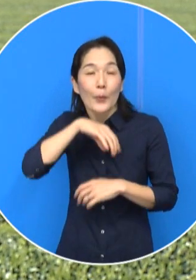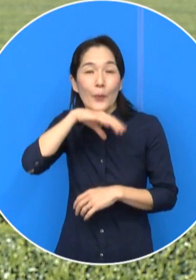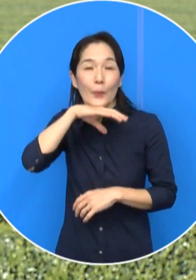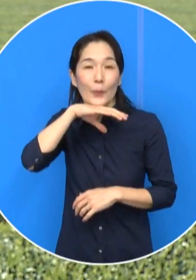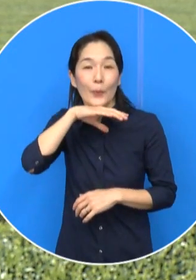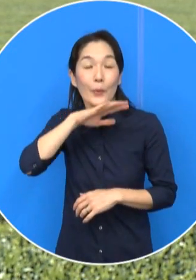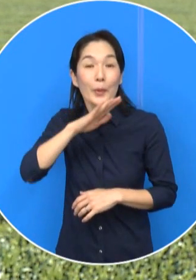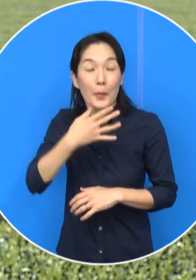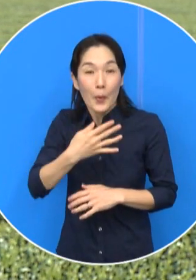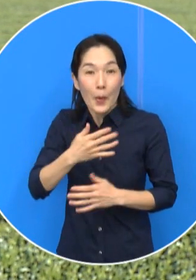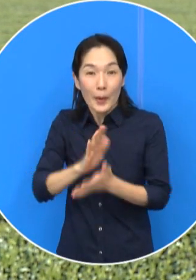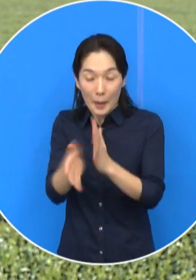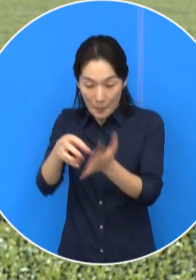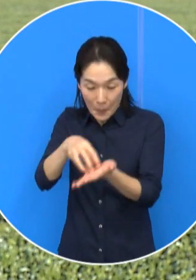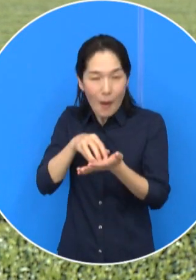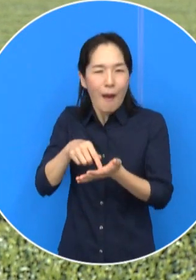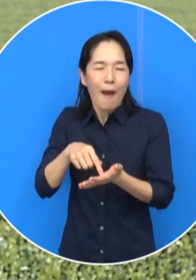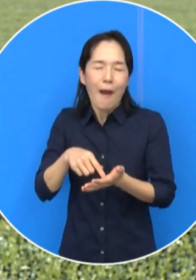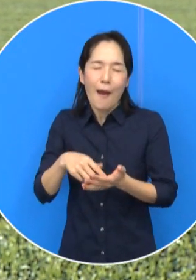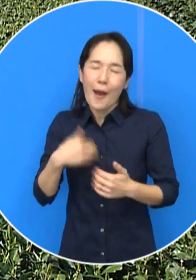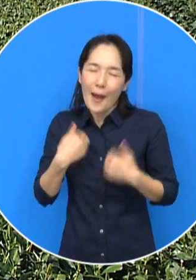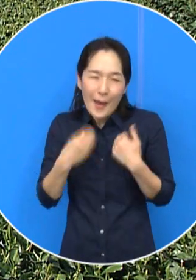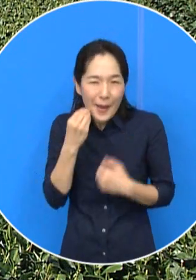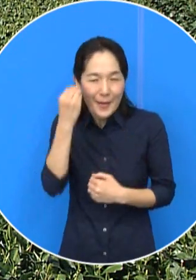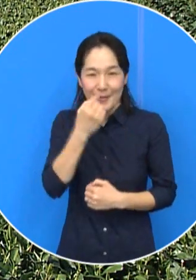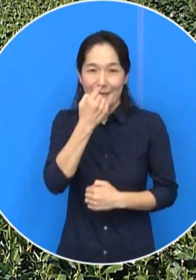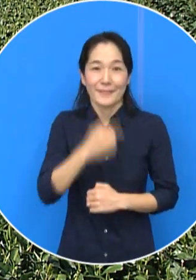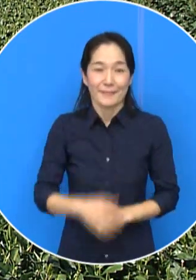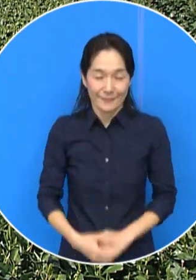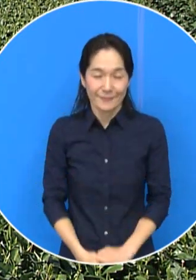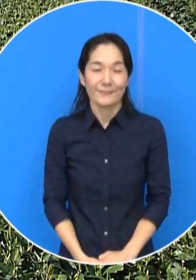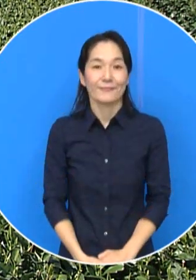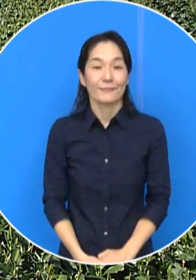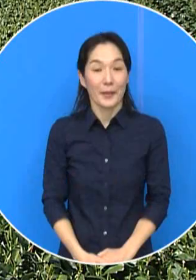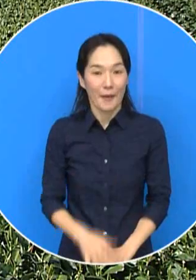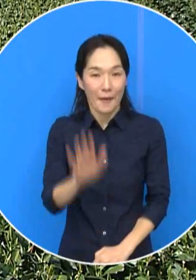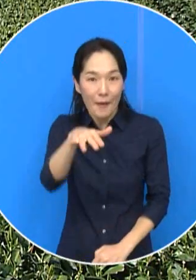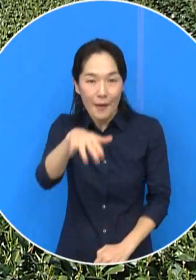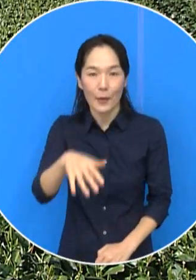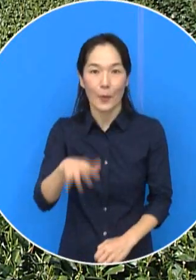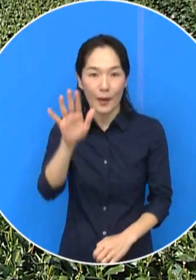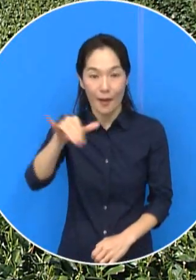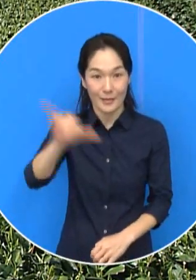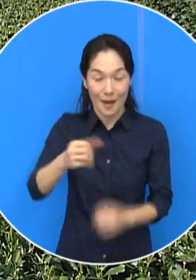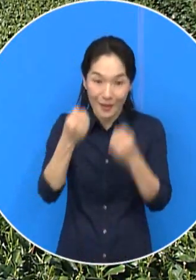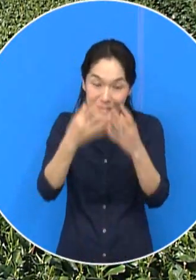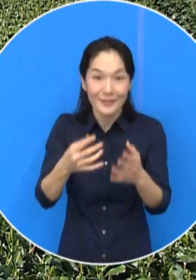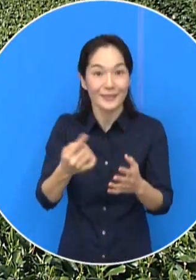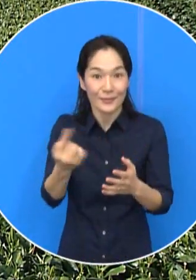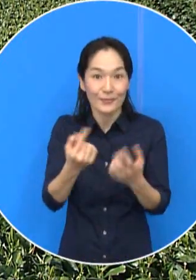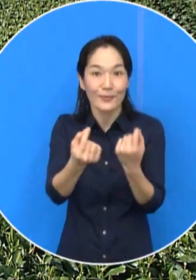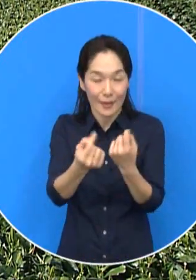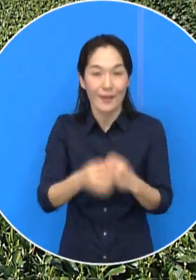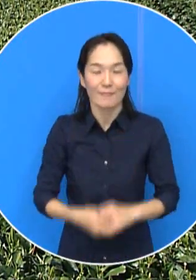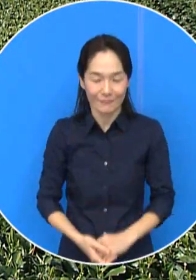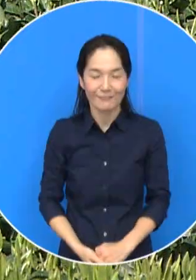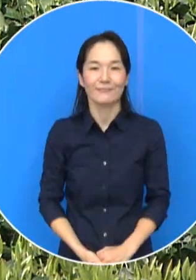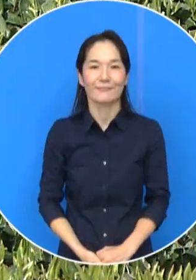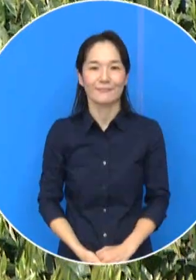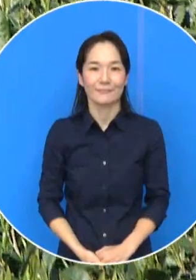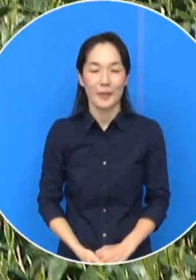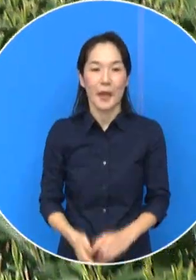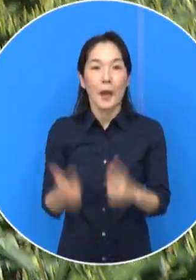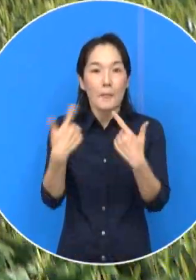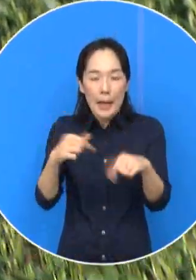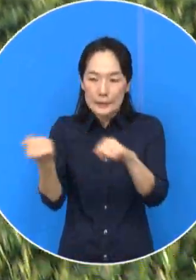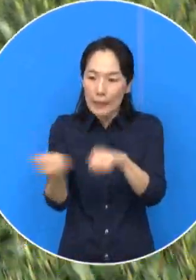になってもらえて感無量ですが。 でもこれからが新茶のシーズンですけれども、 はい、毎